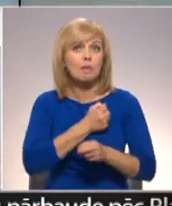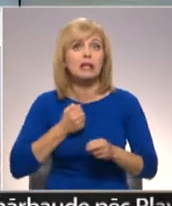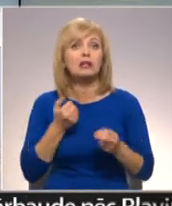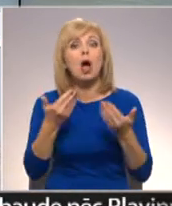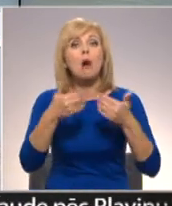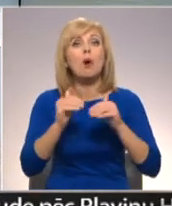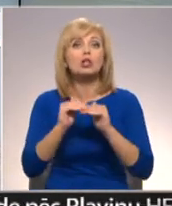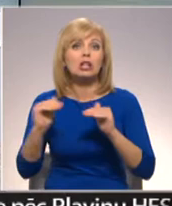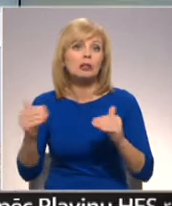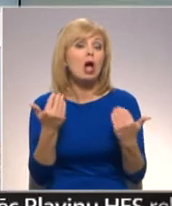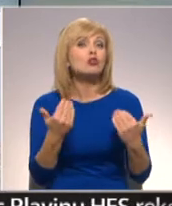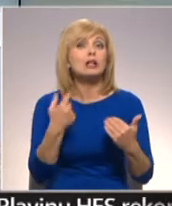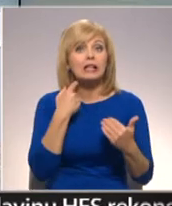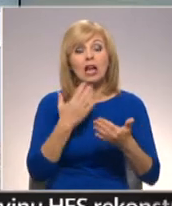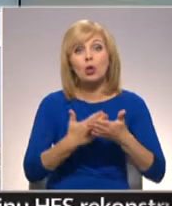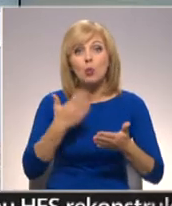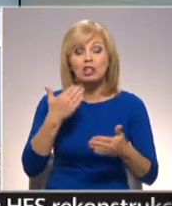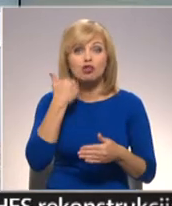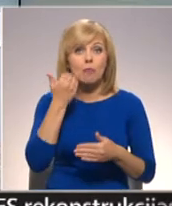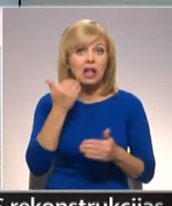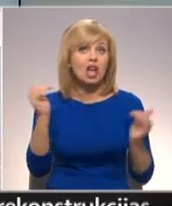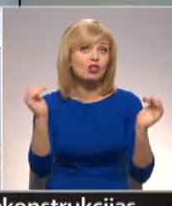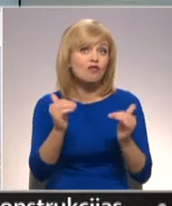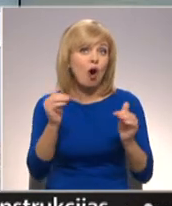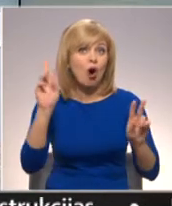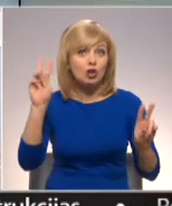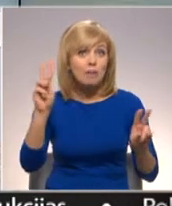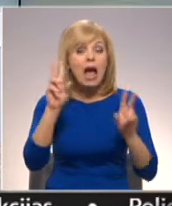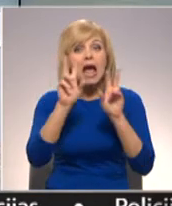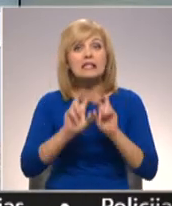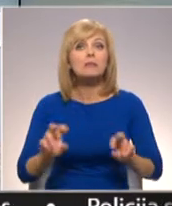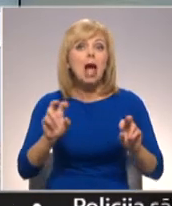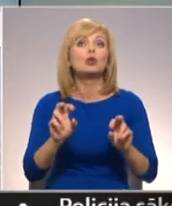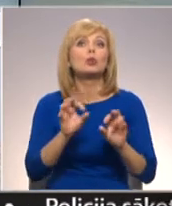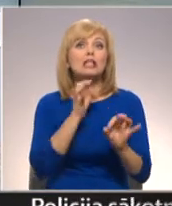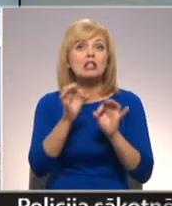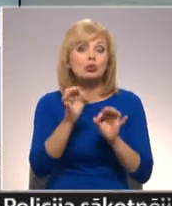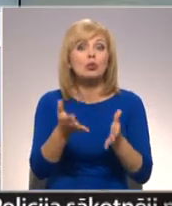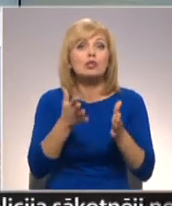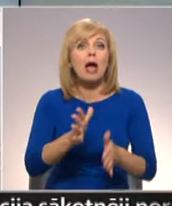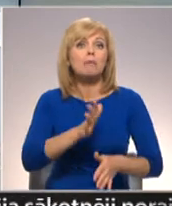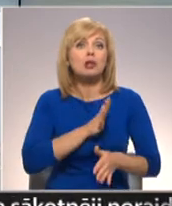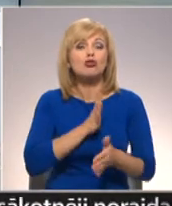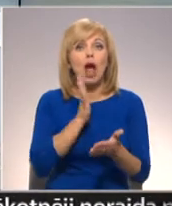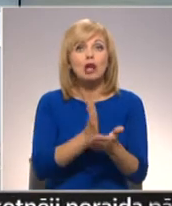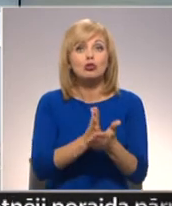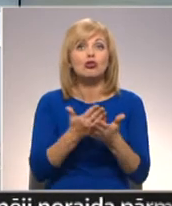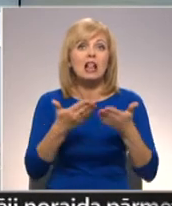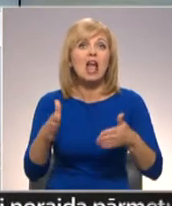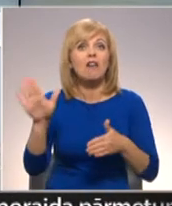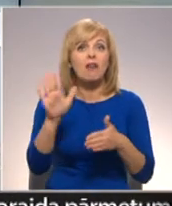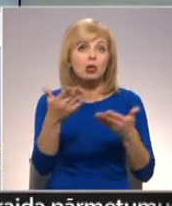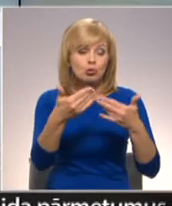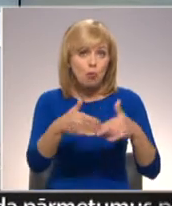līmenī. Tā šodien Rīgā notikušajā Baltijas fóruma ekspertu diskusijā uzsvēr bijušie un esošie lielvalstu politiķi un